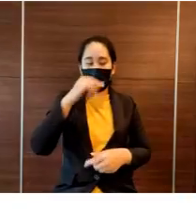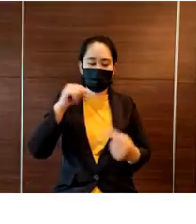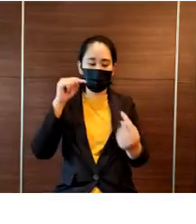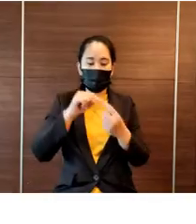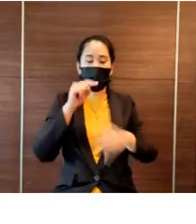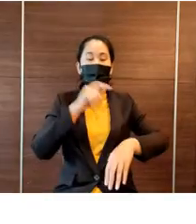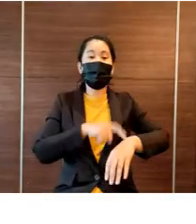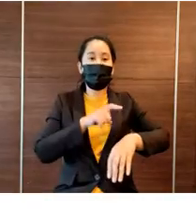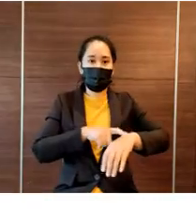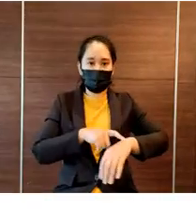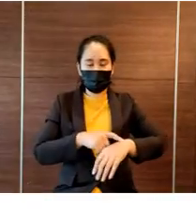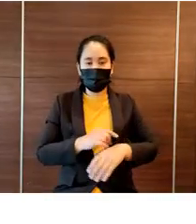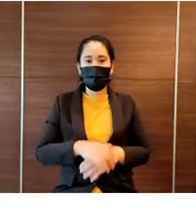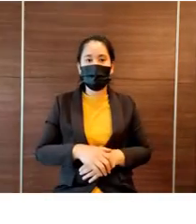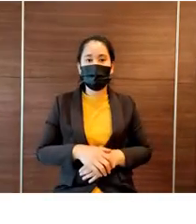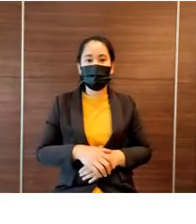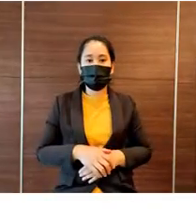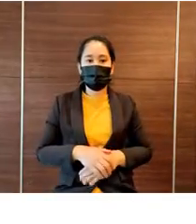า